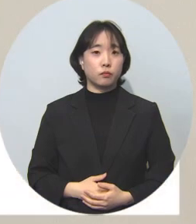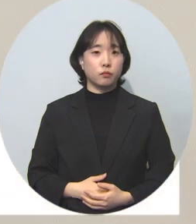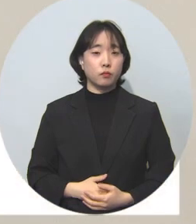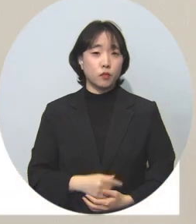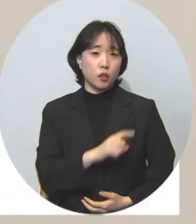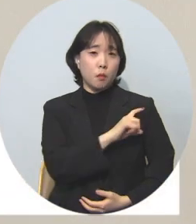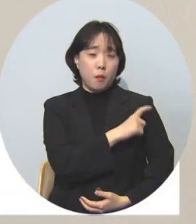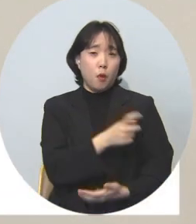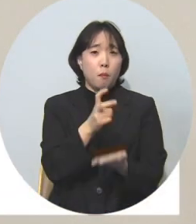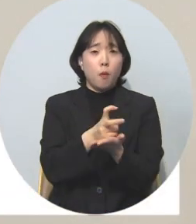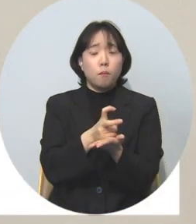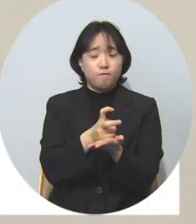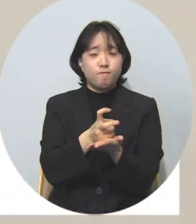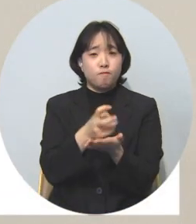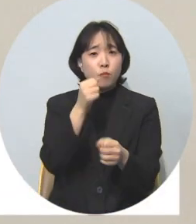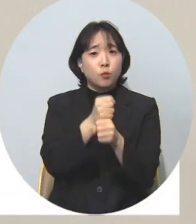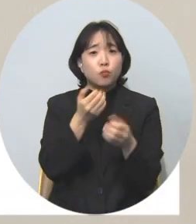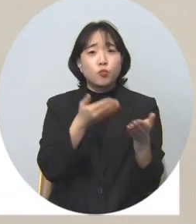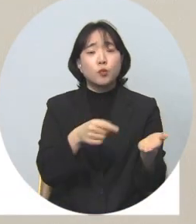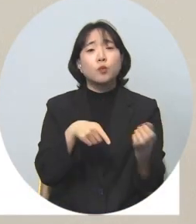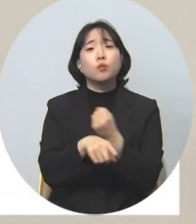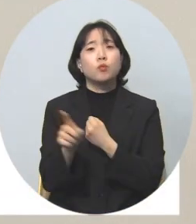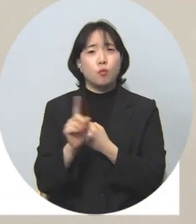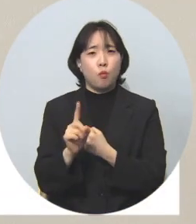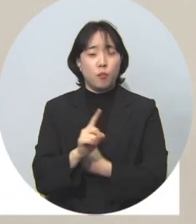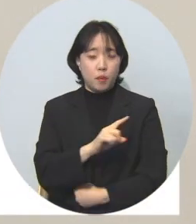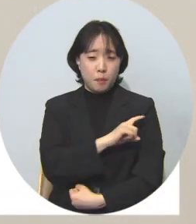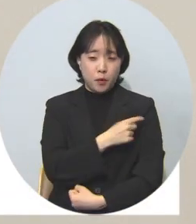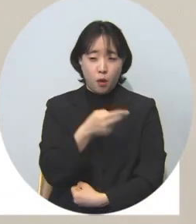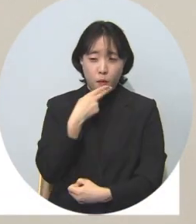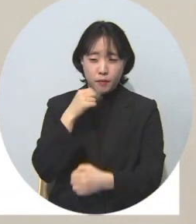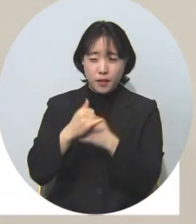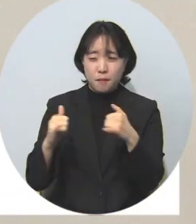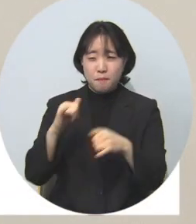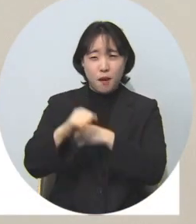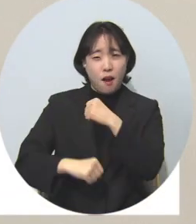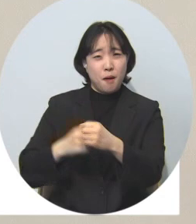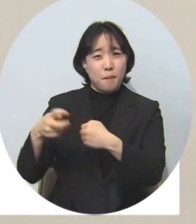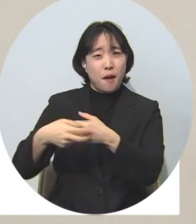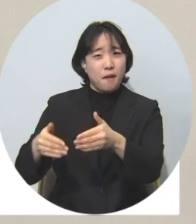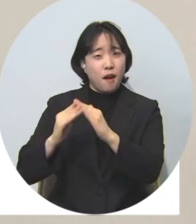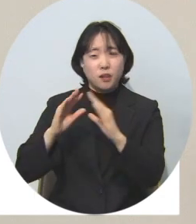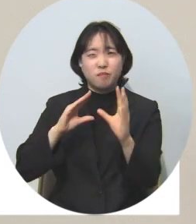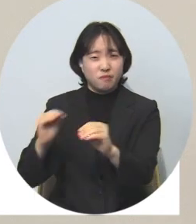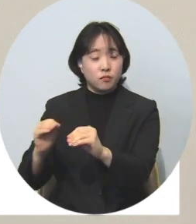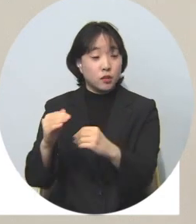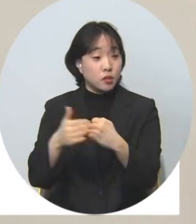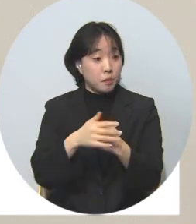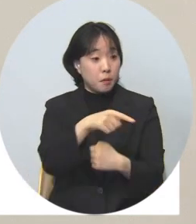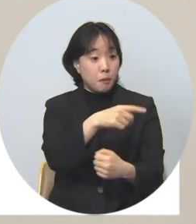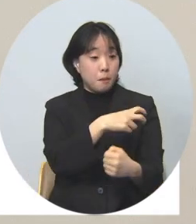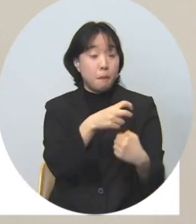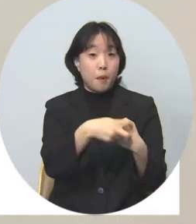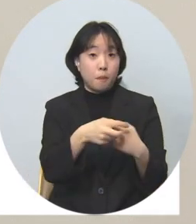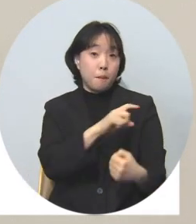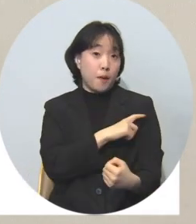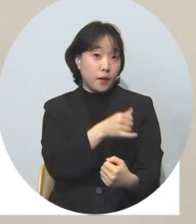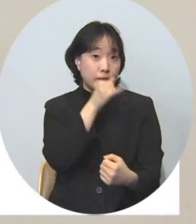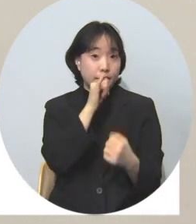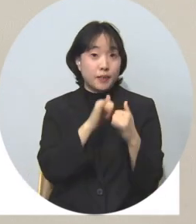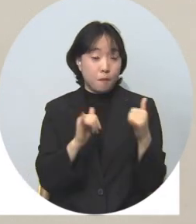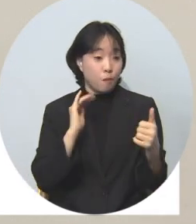통해 공급을 제한하고 면허가 없는 자의 의료행위를 금지 의의 경제적 지대를